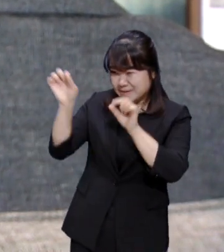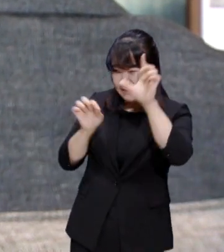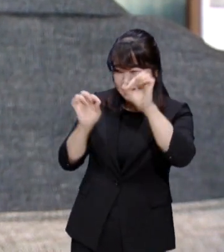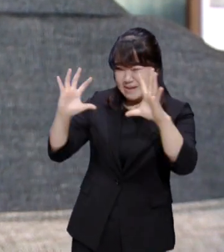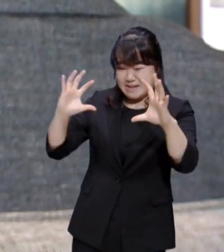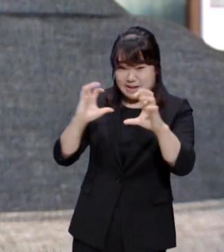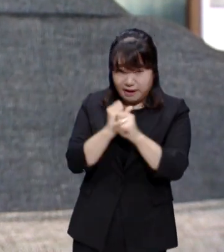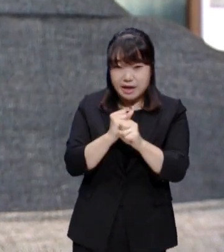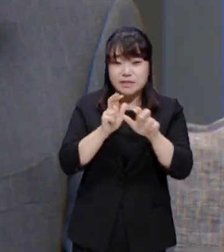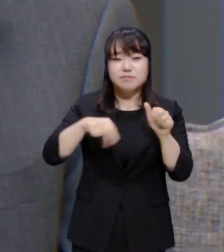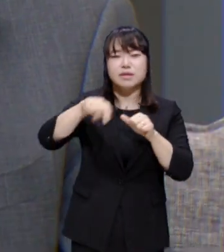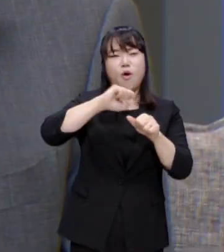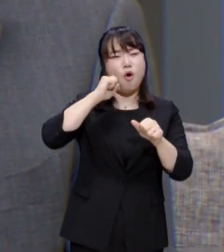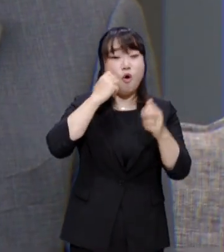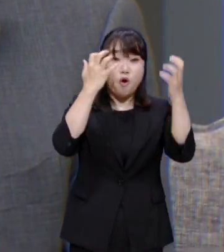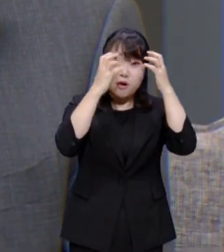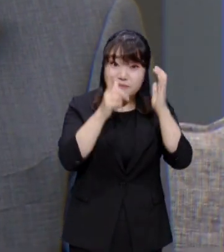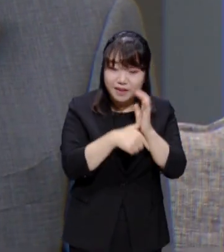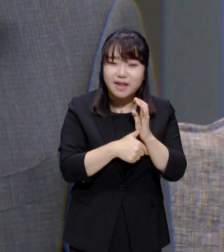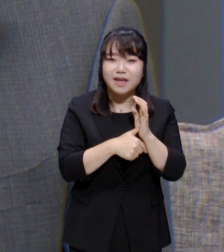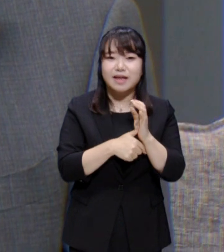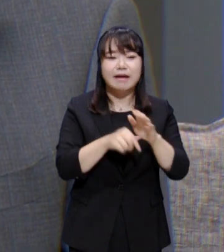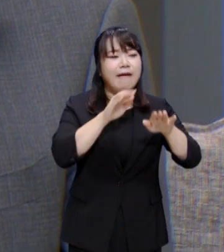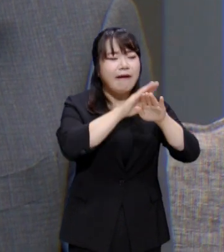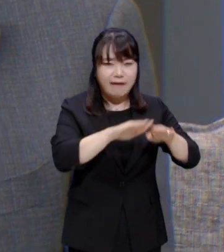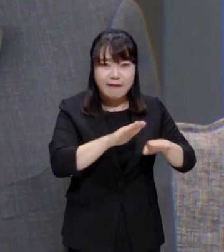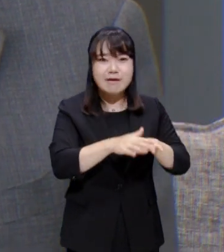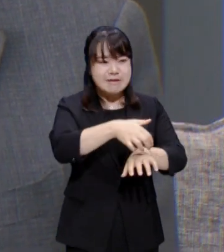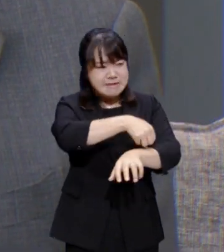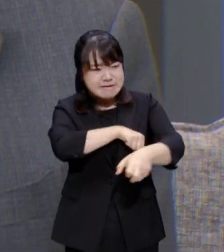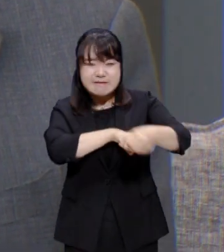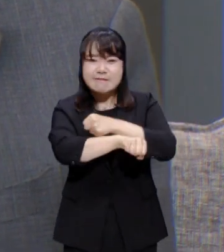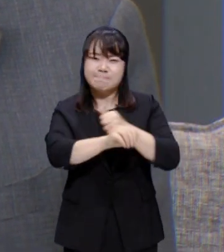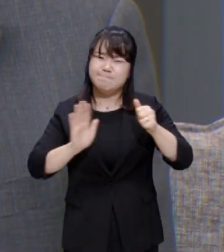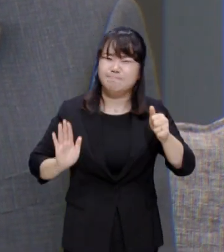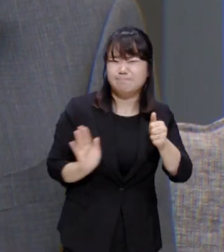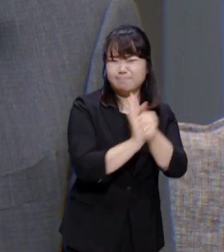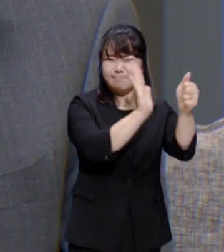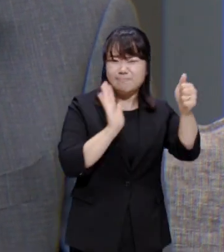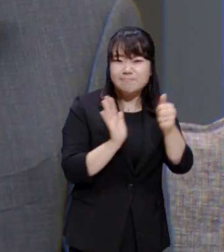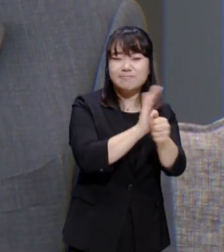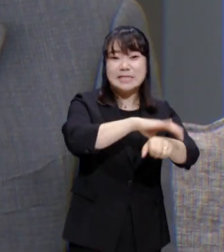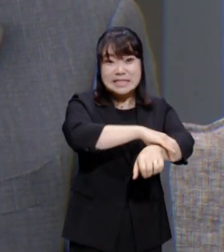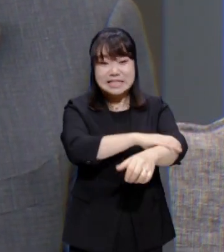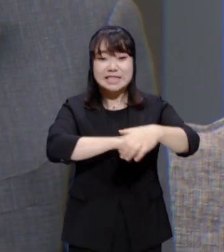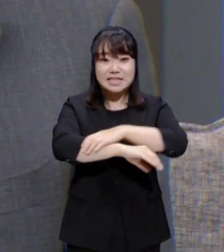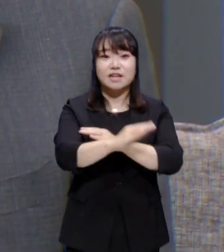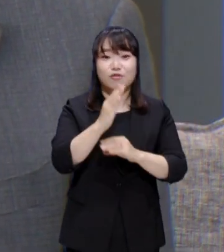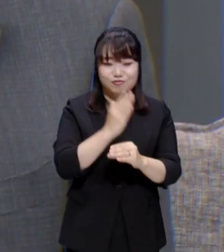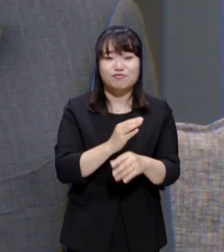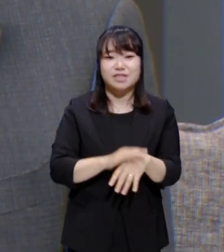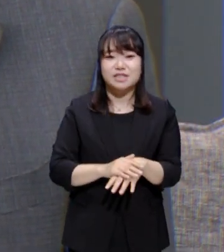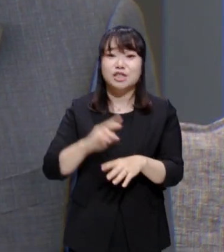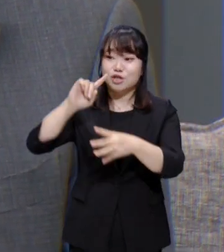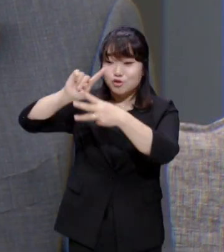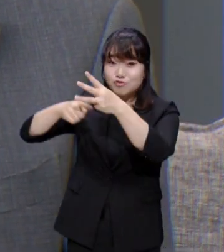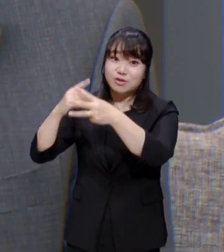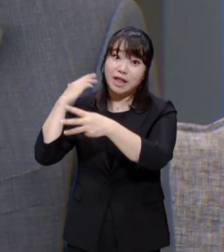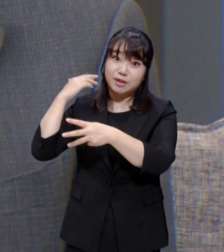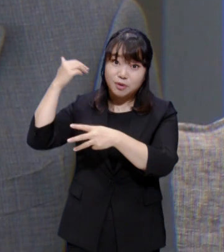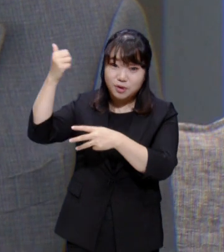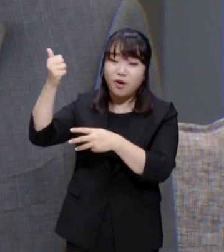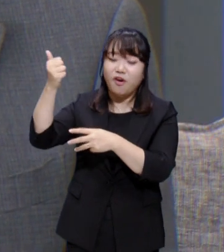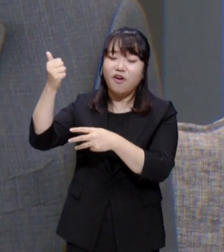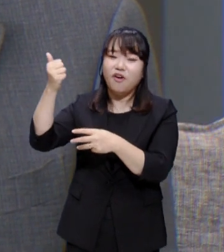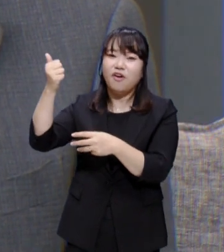이 어려운 시기에 지금 공격적인 목표를 갖고 있습니다. 지금 윤석열 대통령의 그 250만